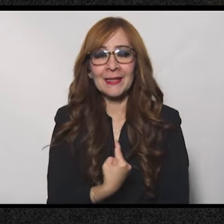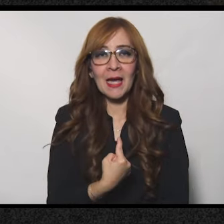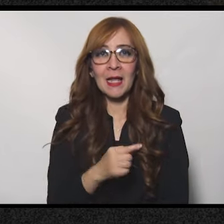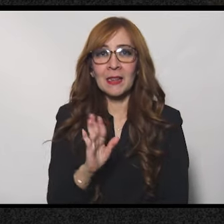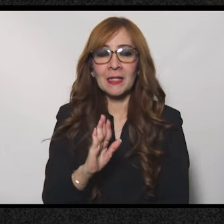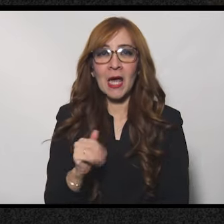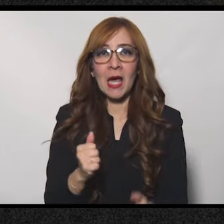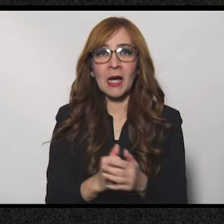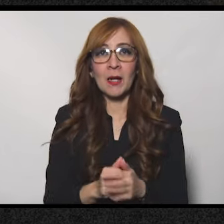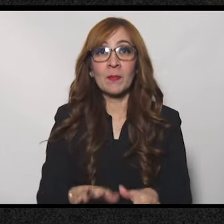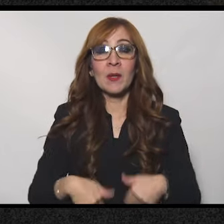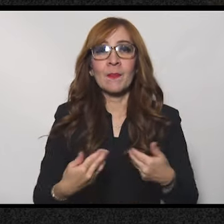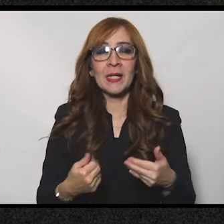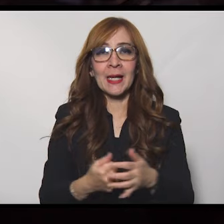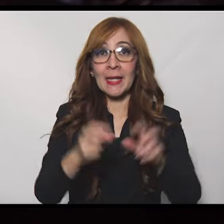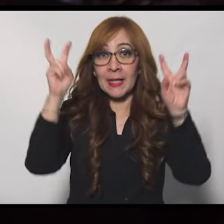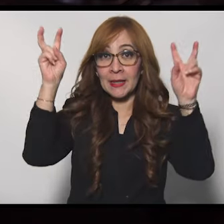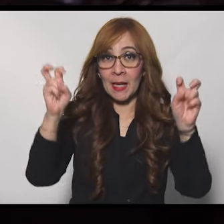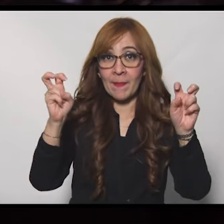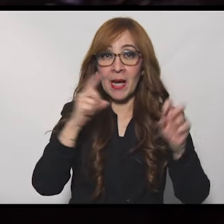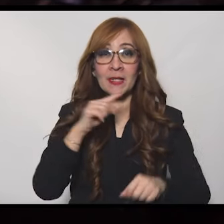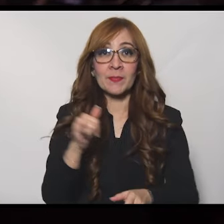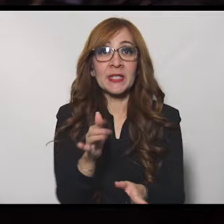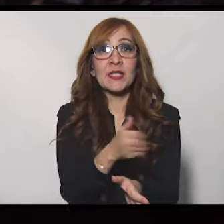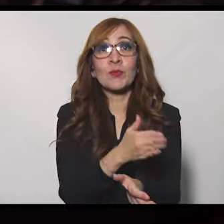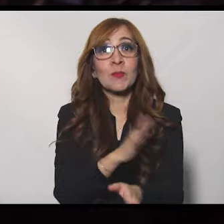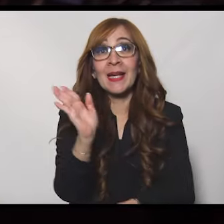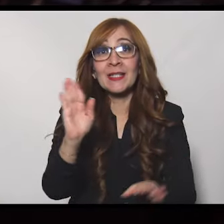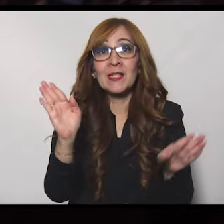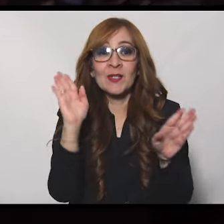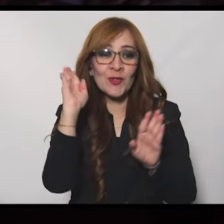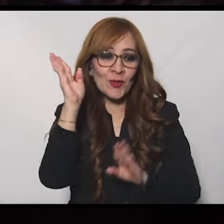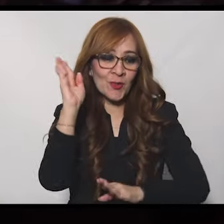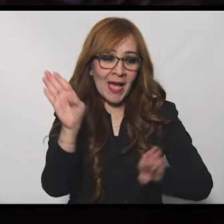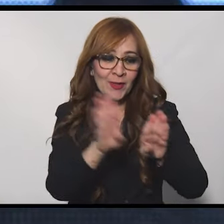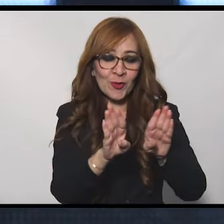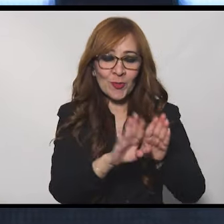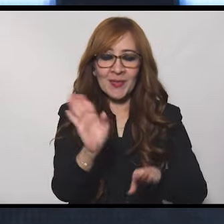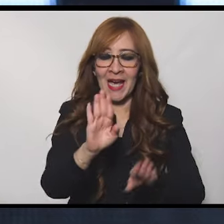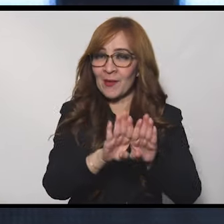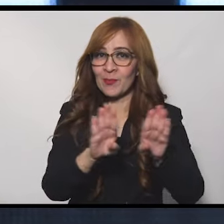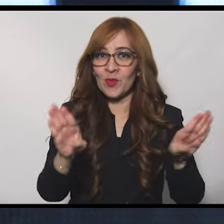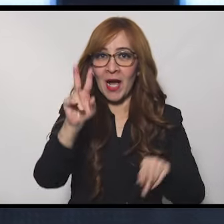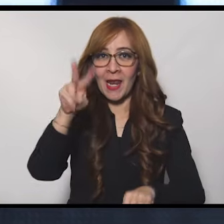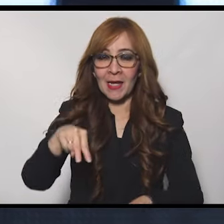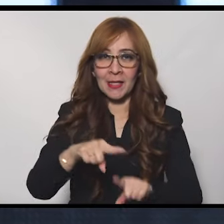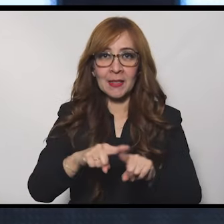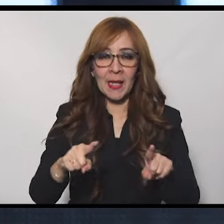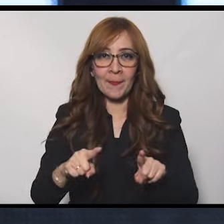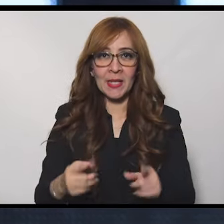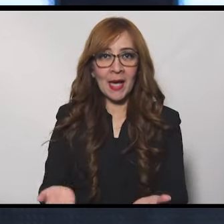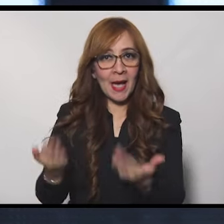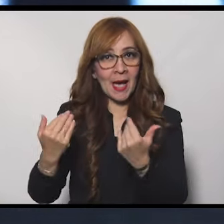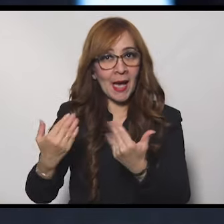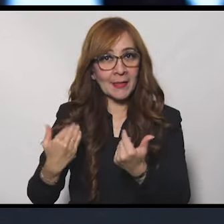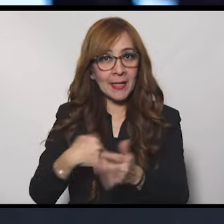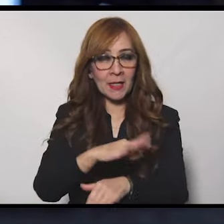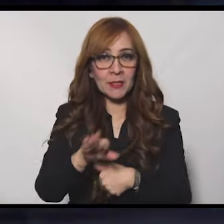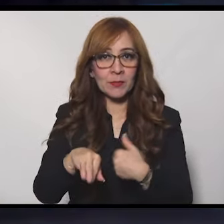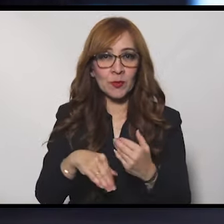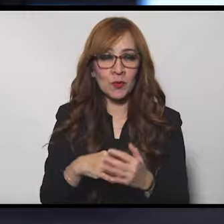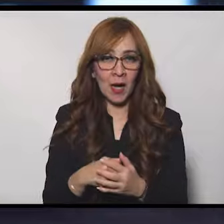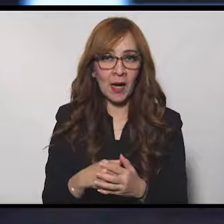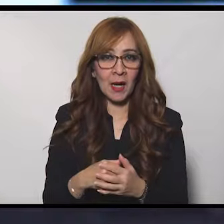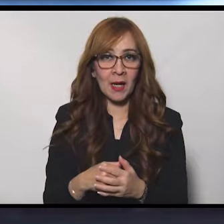membuka tema brick by brick lagi, karena udah ditutup, jangan dibuka lagi gitu ya. Tapi saya ingin mengajak untuk setiap kita,